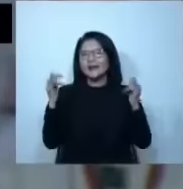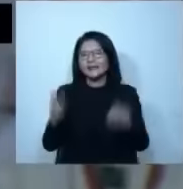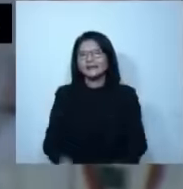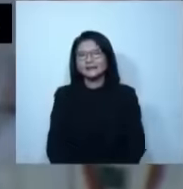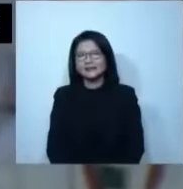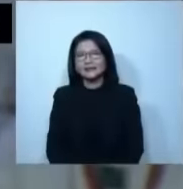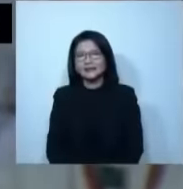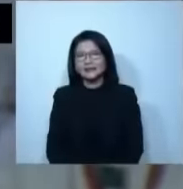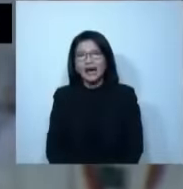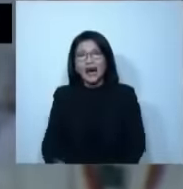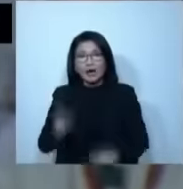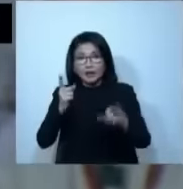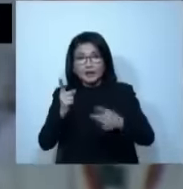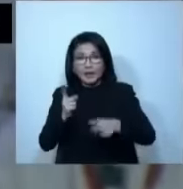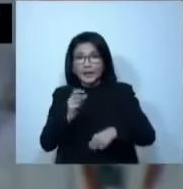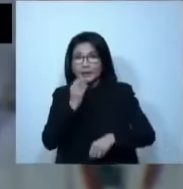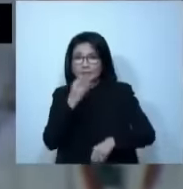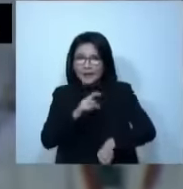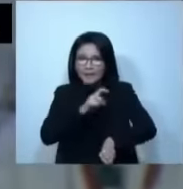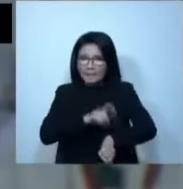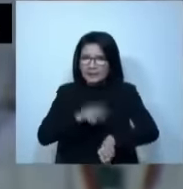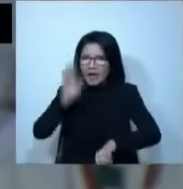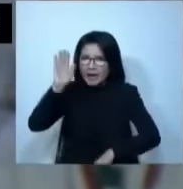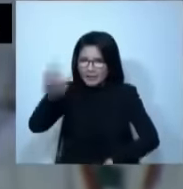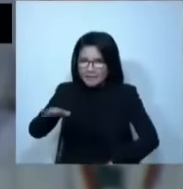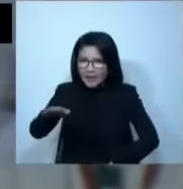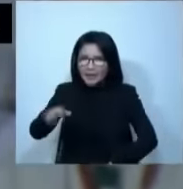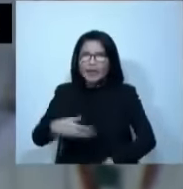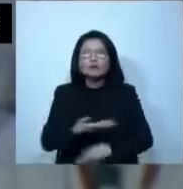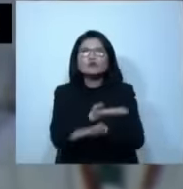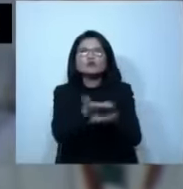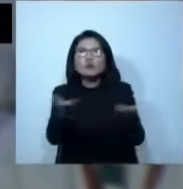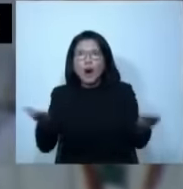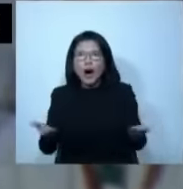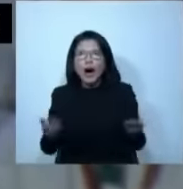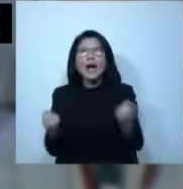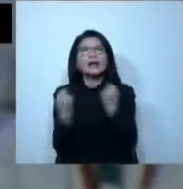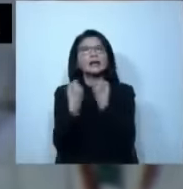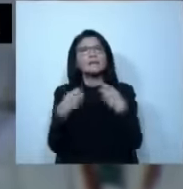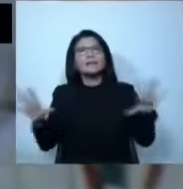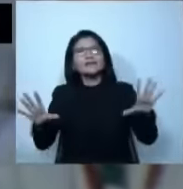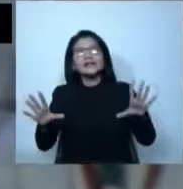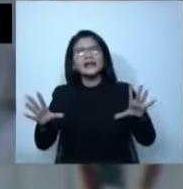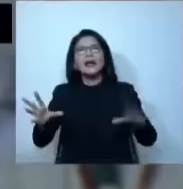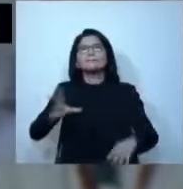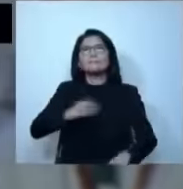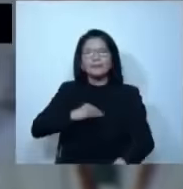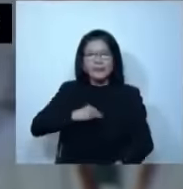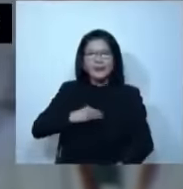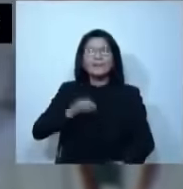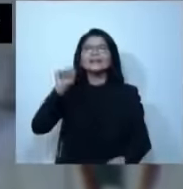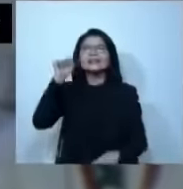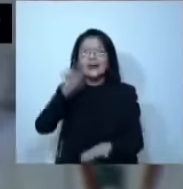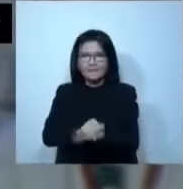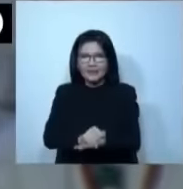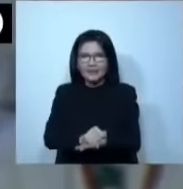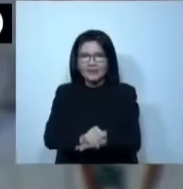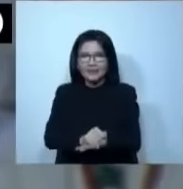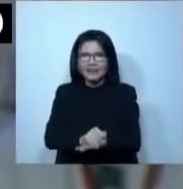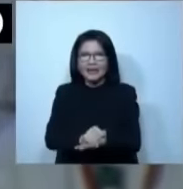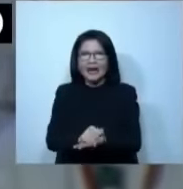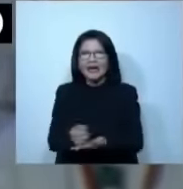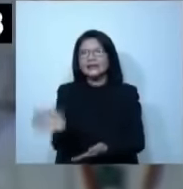tentang masa depan, maka saya ingin sampaikan kepada semua, kebebasan berpendapat akan dijamin. Kita